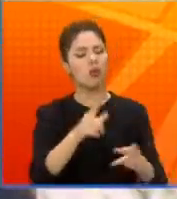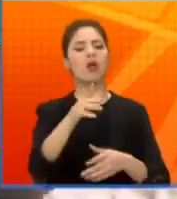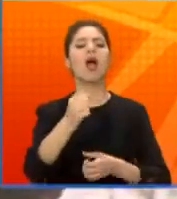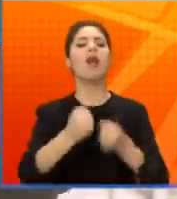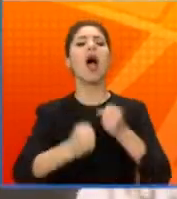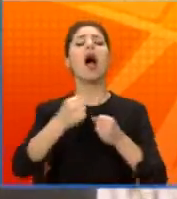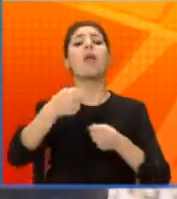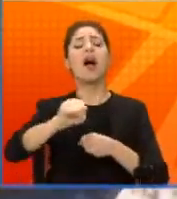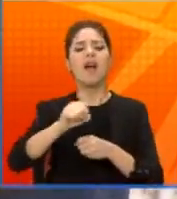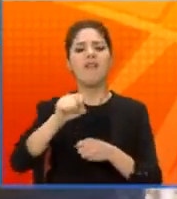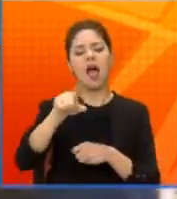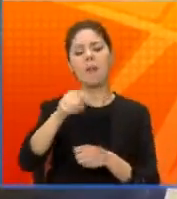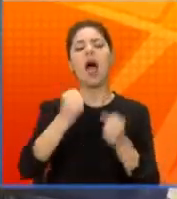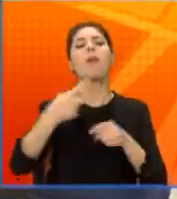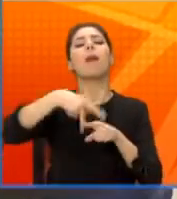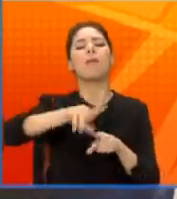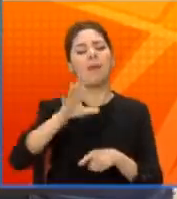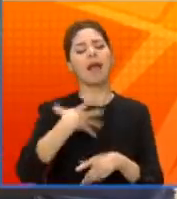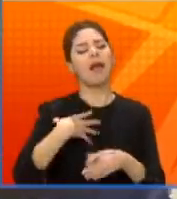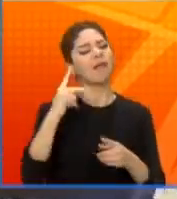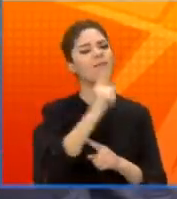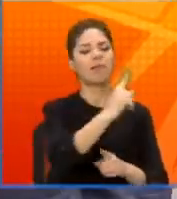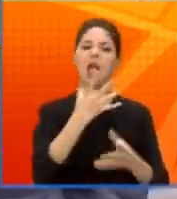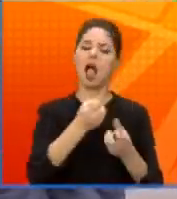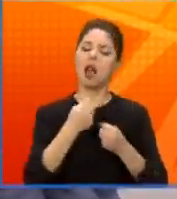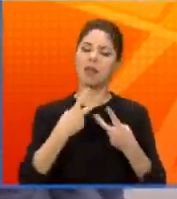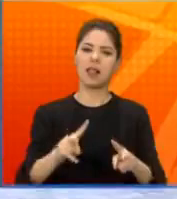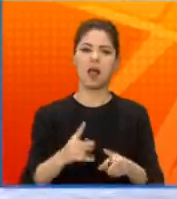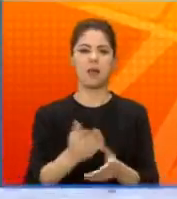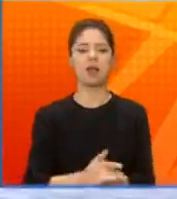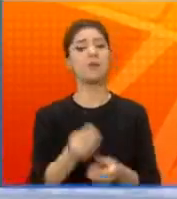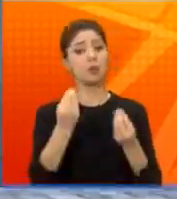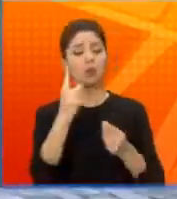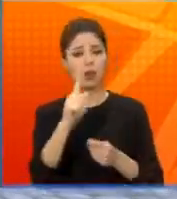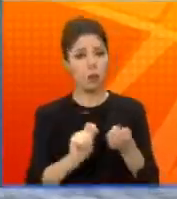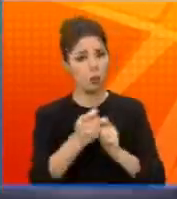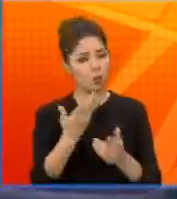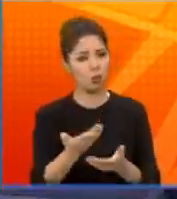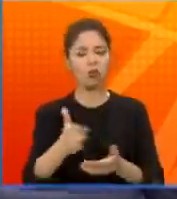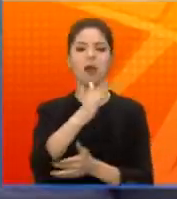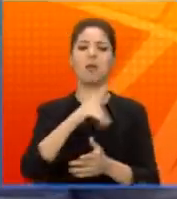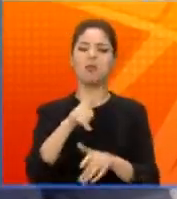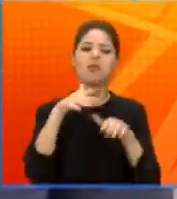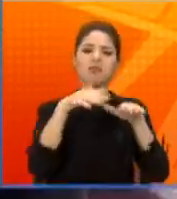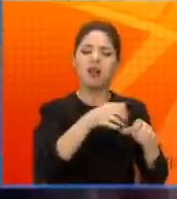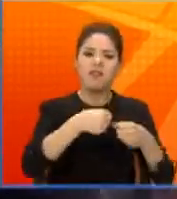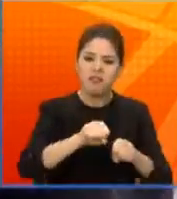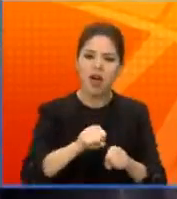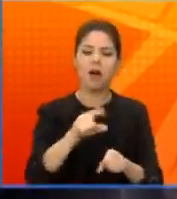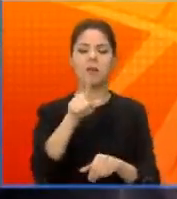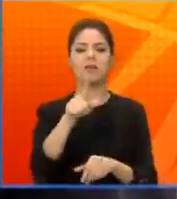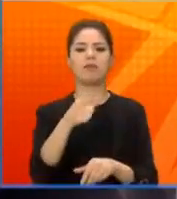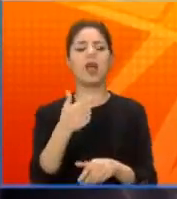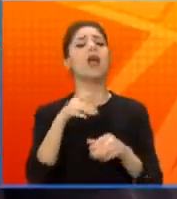kullanmadan yürüyerek gidip ihtiyaçlarını karşılayabilecekler. Güzel bir uygulama. Yığılmayı önleyebilir, evet. İhtiyaç sonuçta.